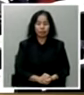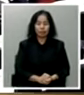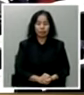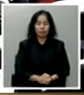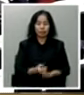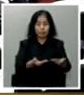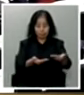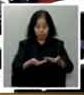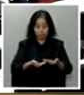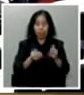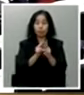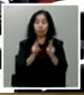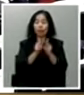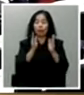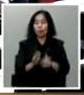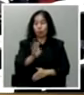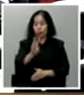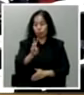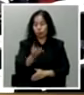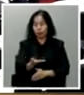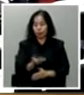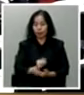เชิญกรรมการนะครับ